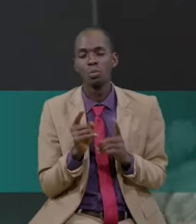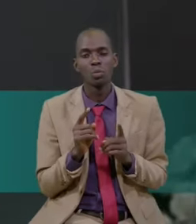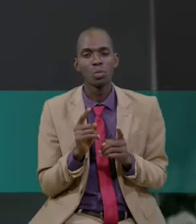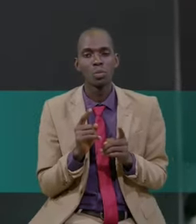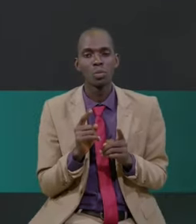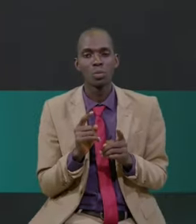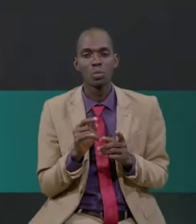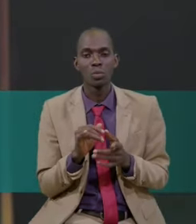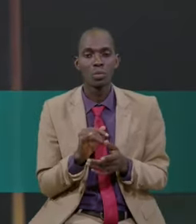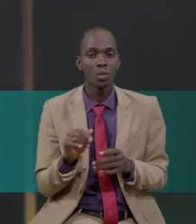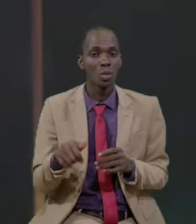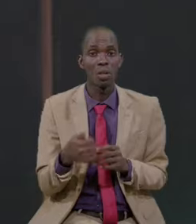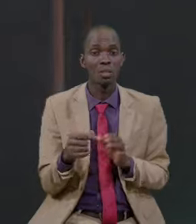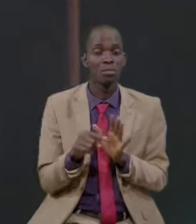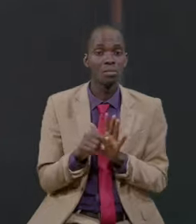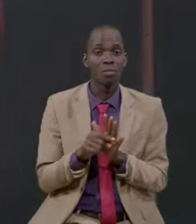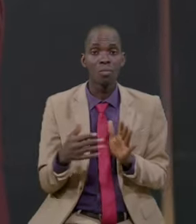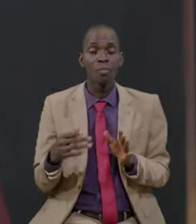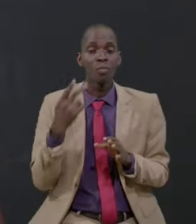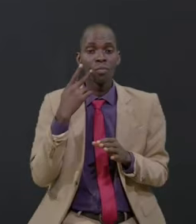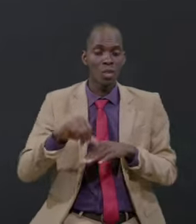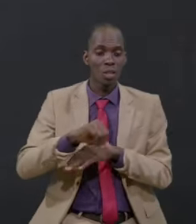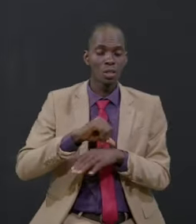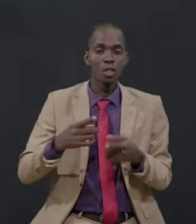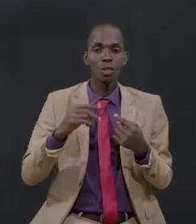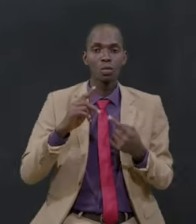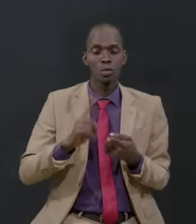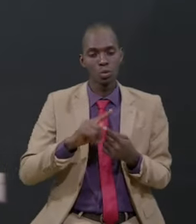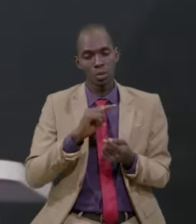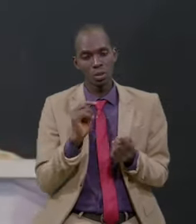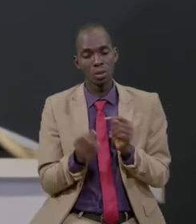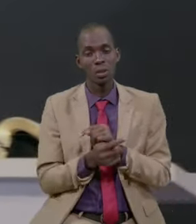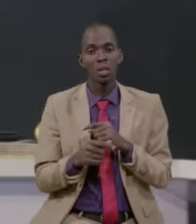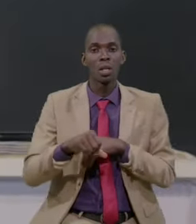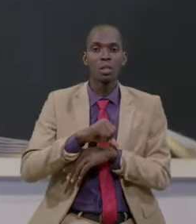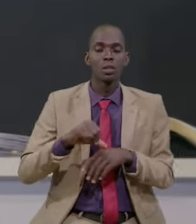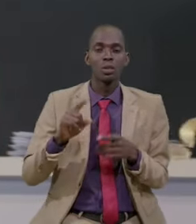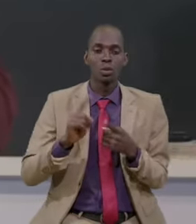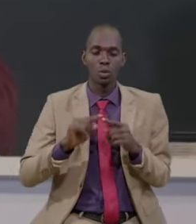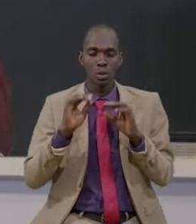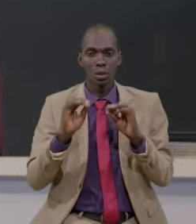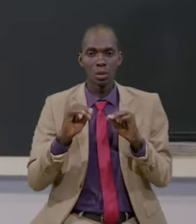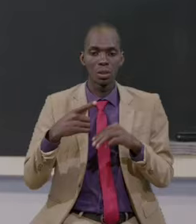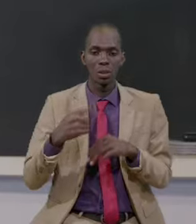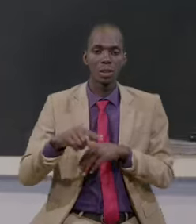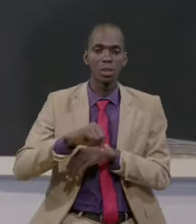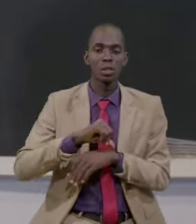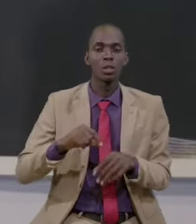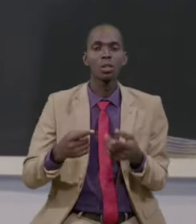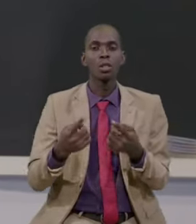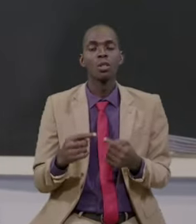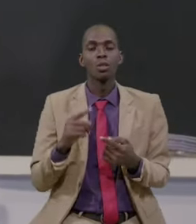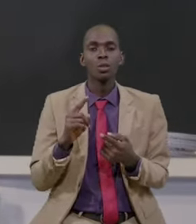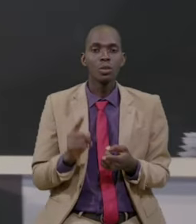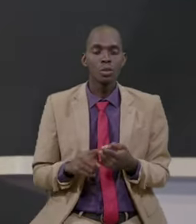Non, l'onction vient pour transformer, l'onction vient pour enseigner, l'onction vient pour